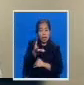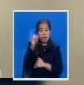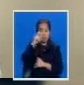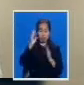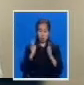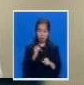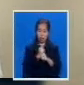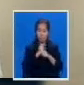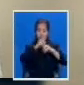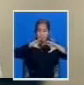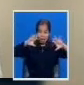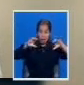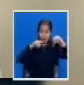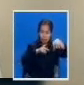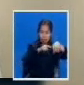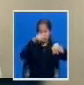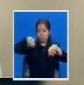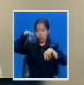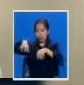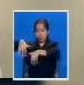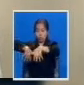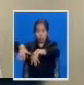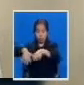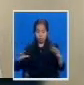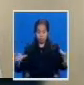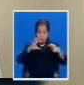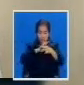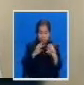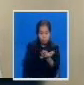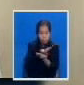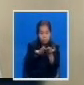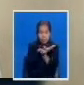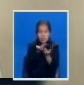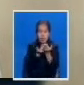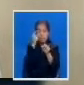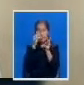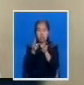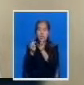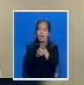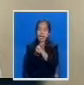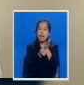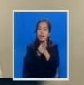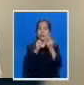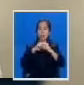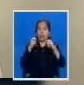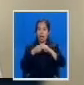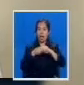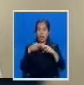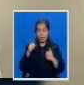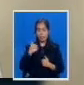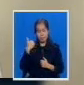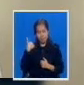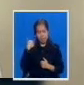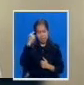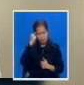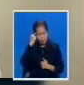ชการกับทางภาคประชาชนกำลังหารือแนวทางที่จะแก้ปัญหานี้แล้วก็เป็นไปด้วยดีอาจจะมีบางหน่วยงานนะครับ